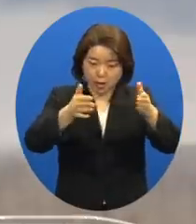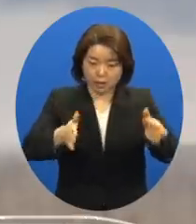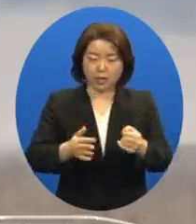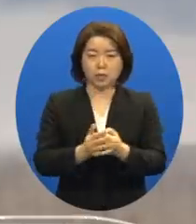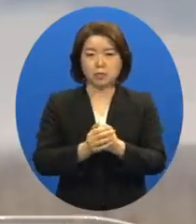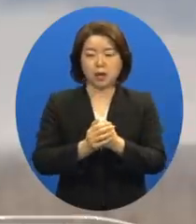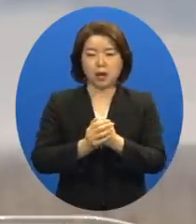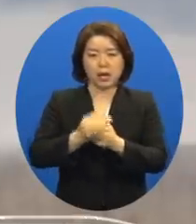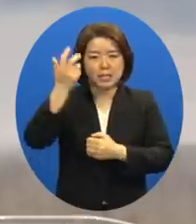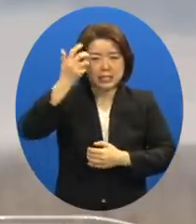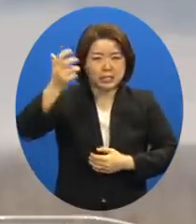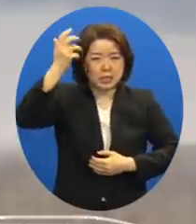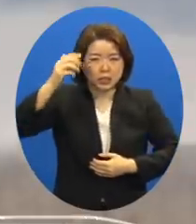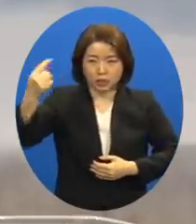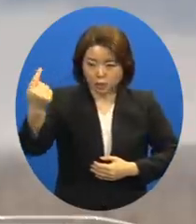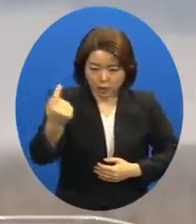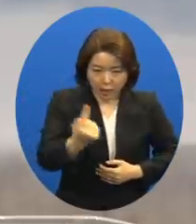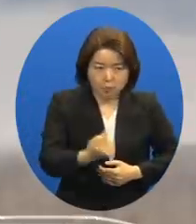임하시고 난 다음에야